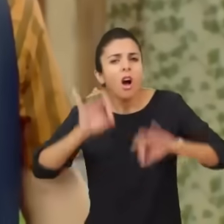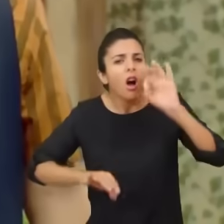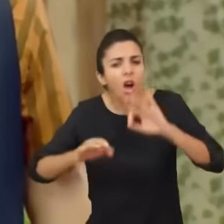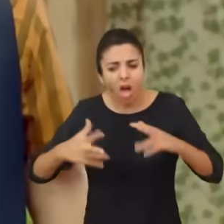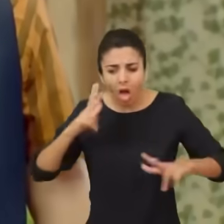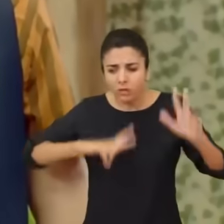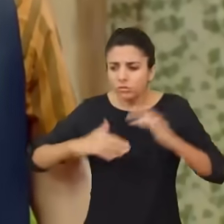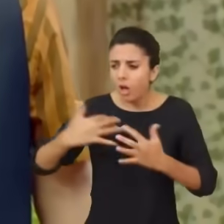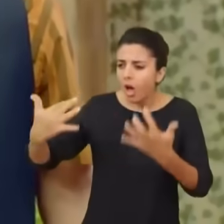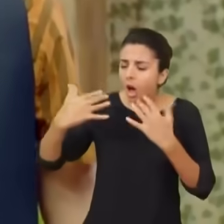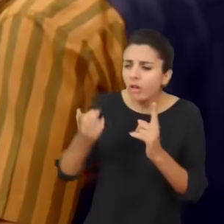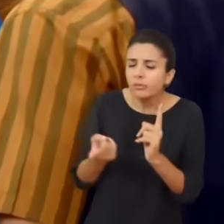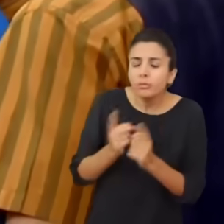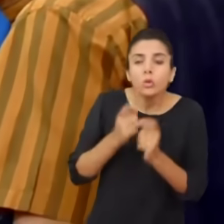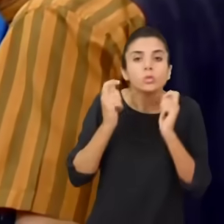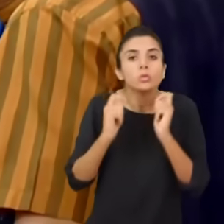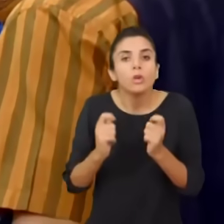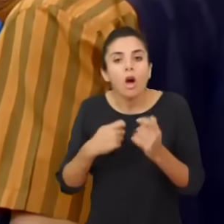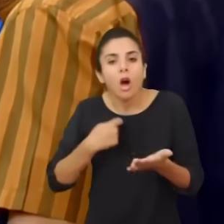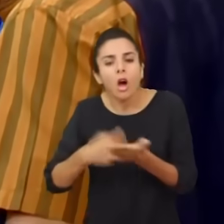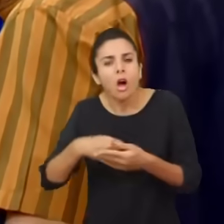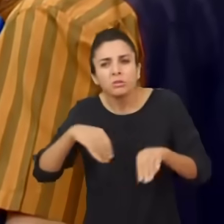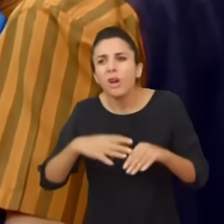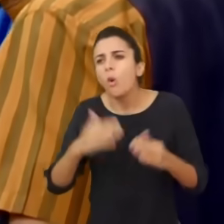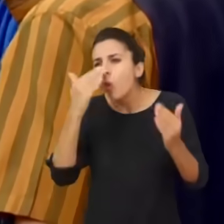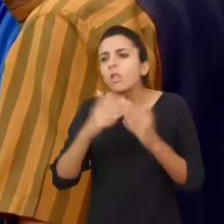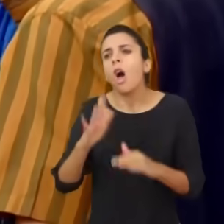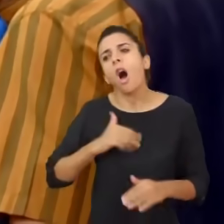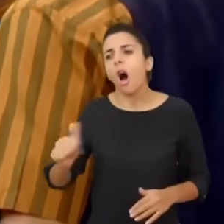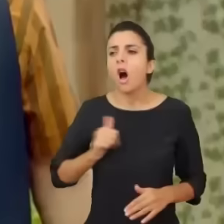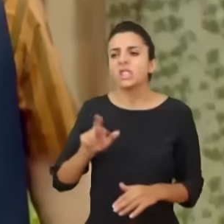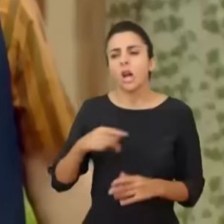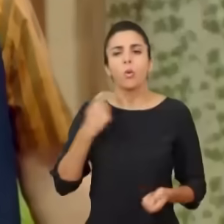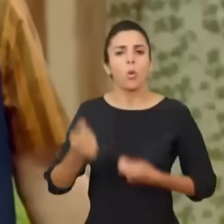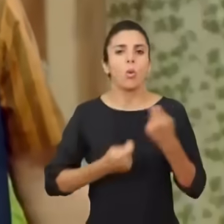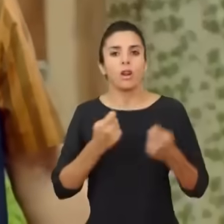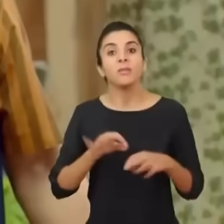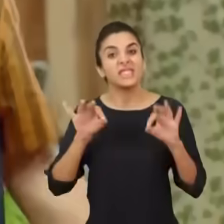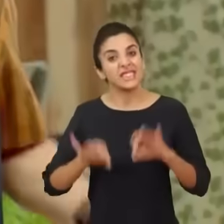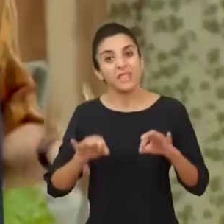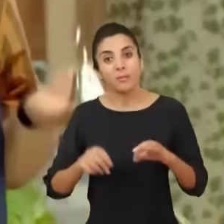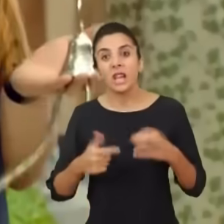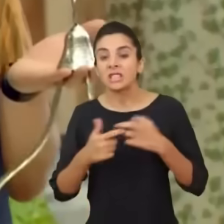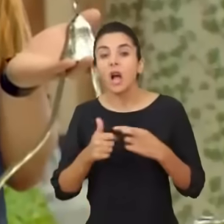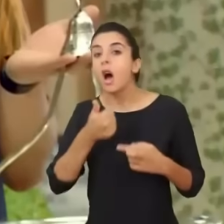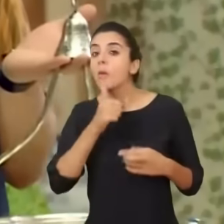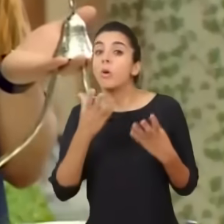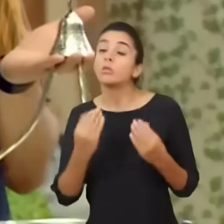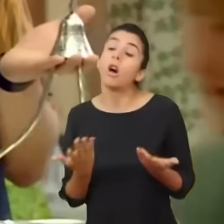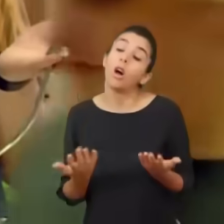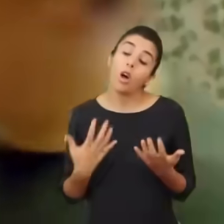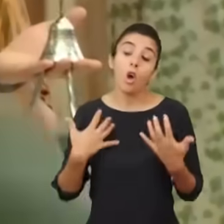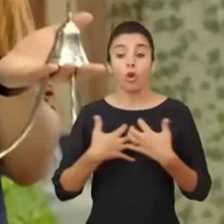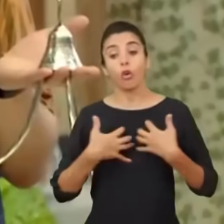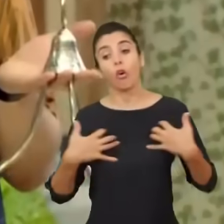kılık kıyafetimiz kalmıştı. Evet abi, esnaf değil, askerlik yaptık. Ama şimdi Recep abi burada olsa, ama o zaman